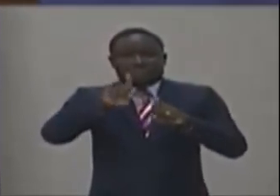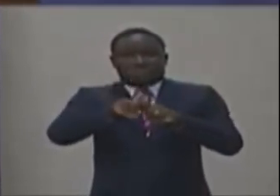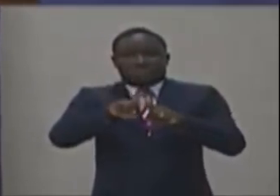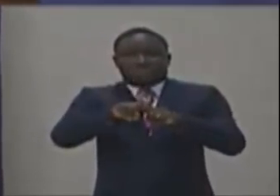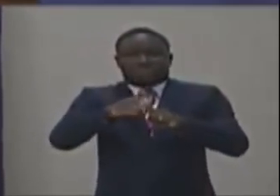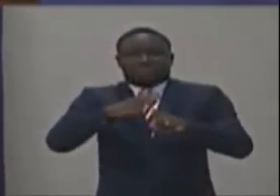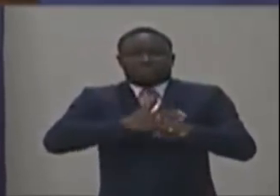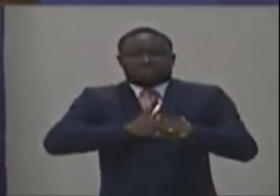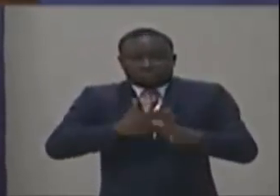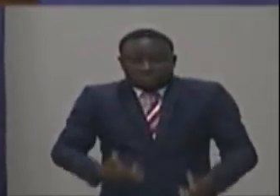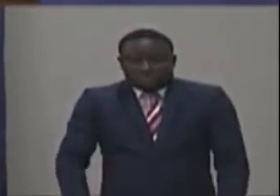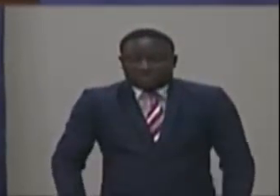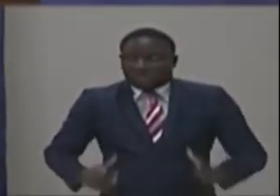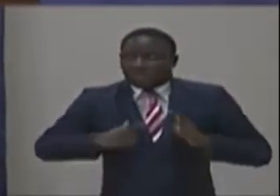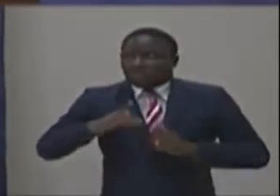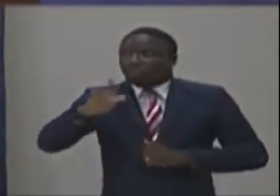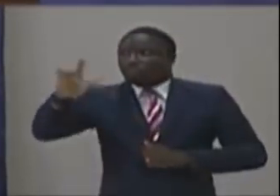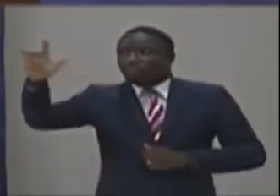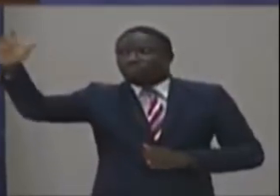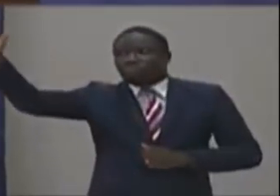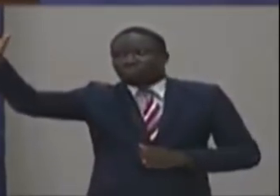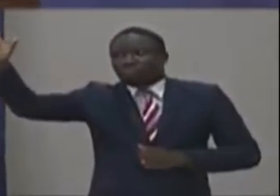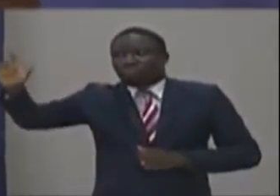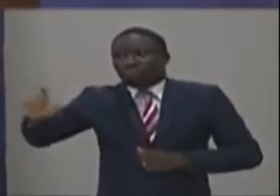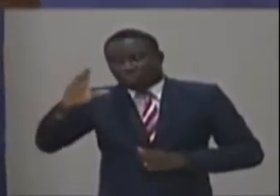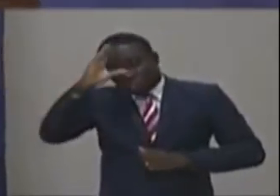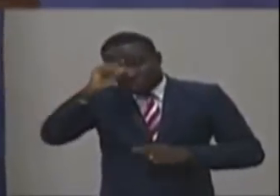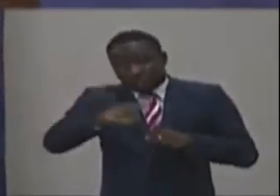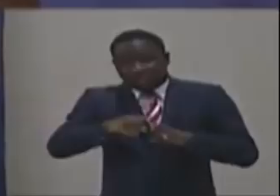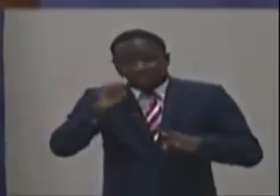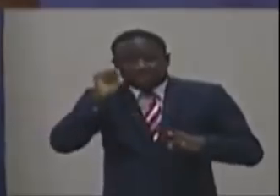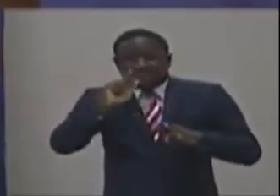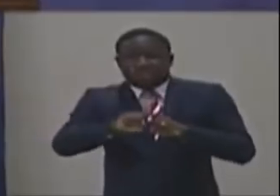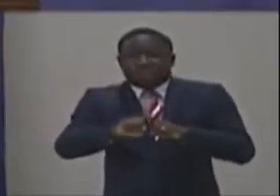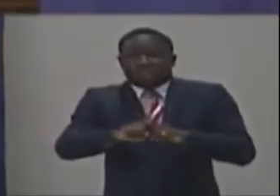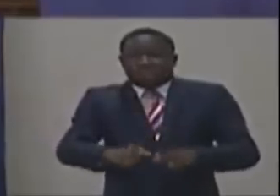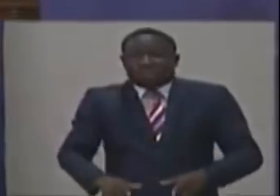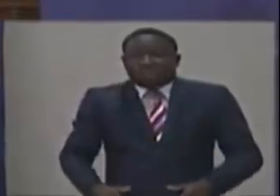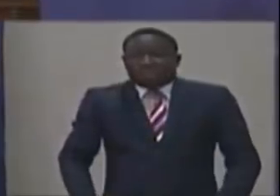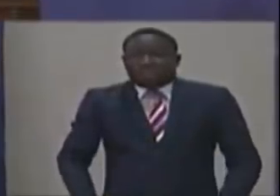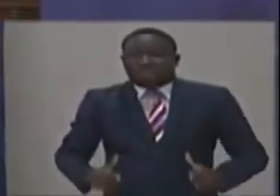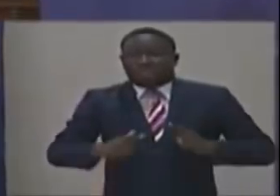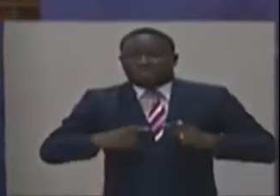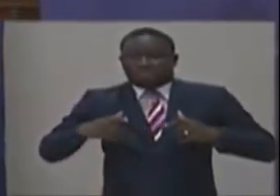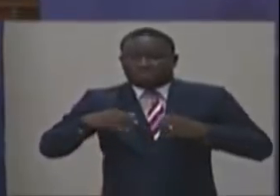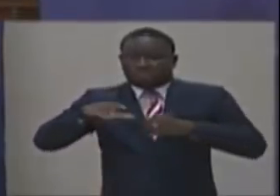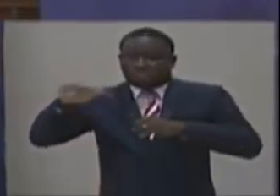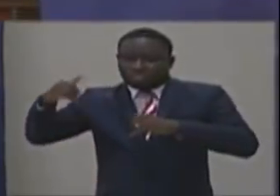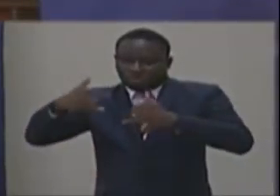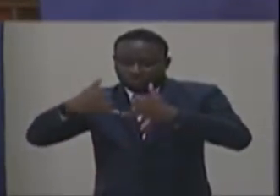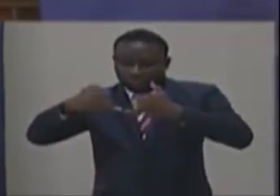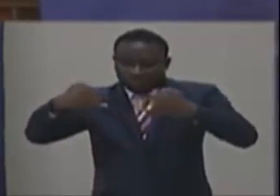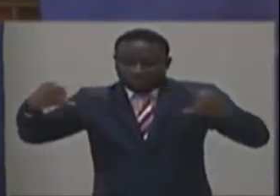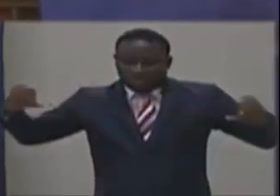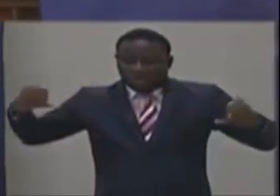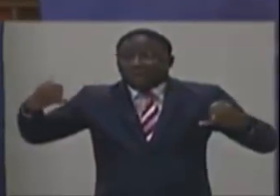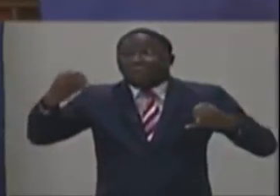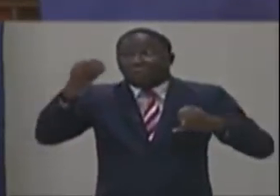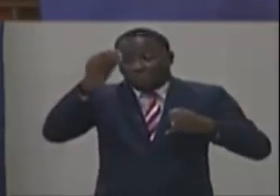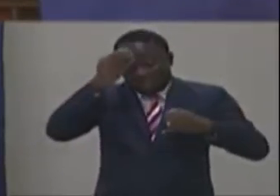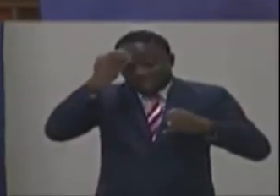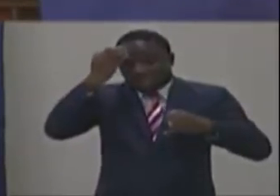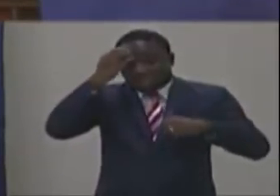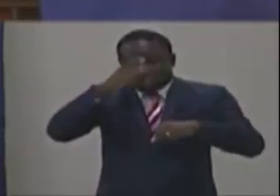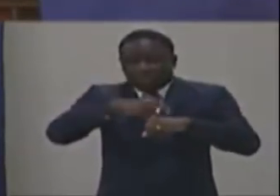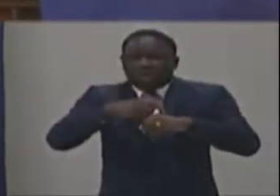Axem, cap vivre l'autre bord de l'eau. Frem, Axem, cap vivre l'autre bord frontière. Moi, je connais que